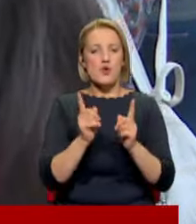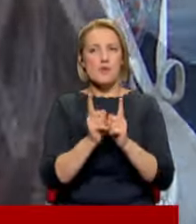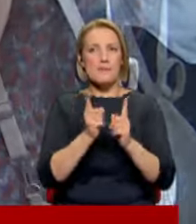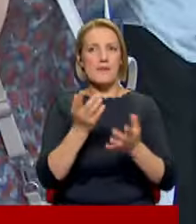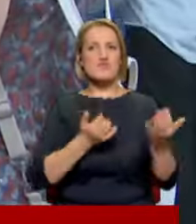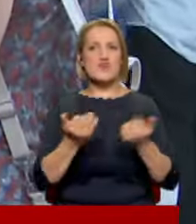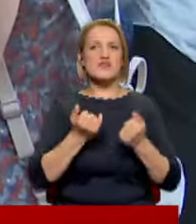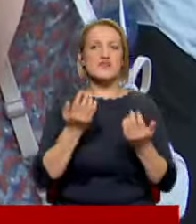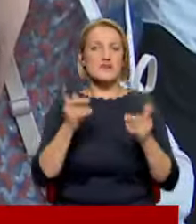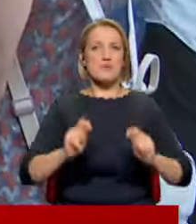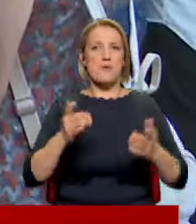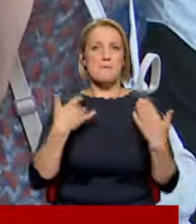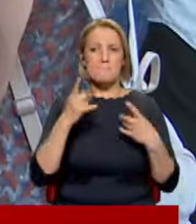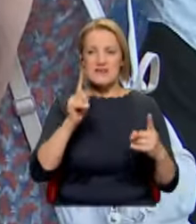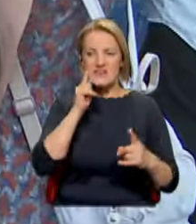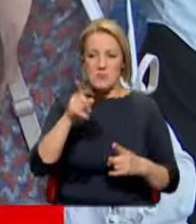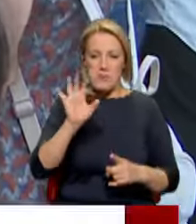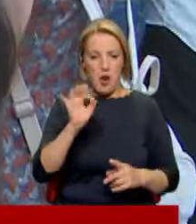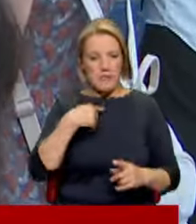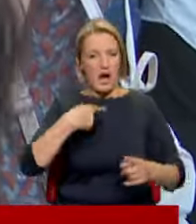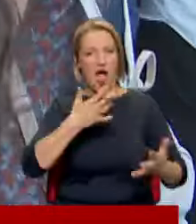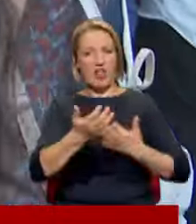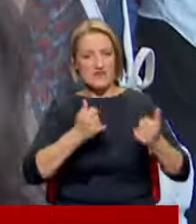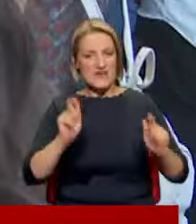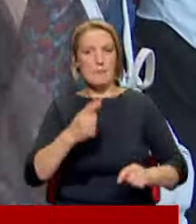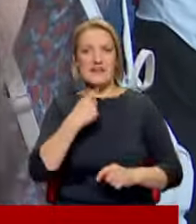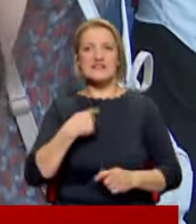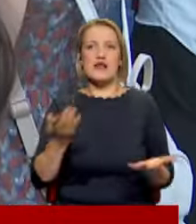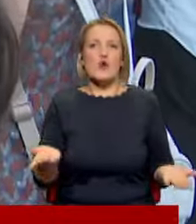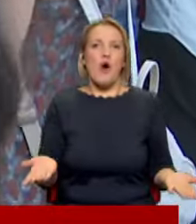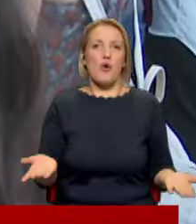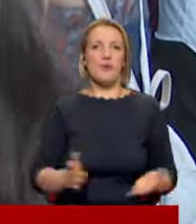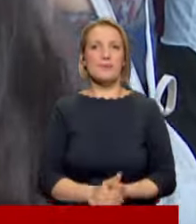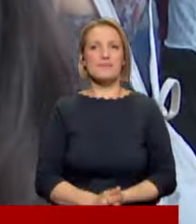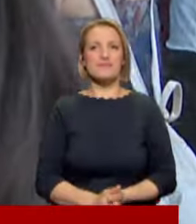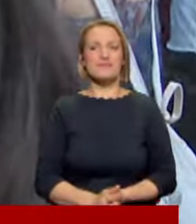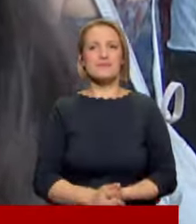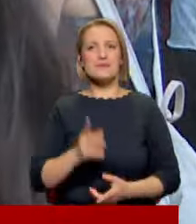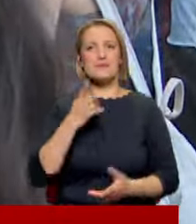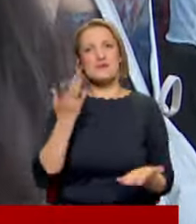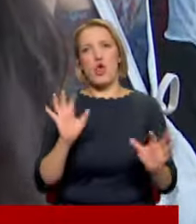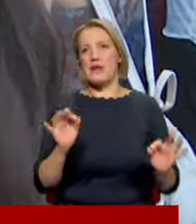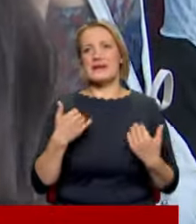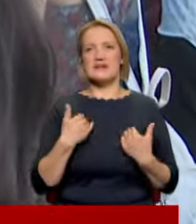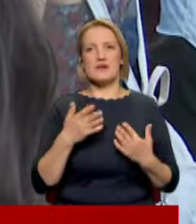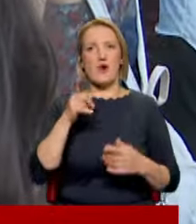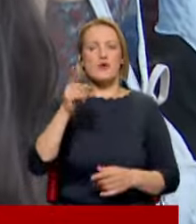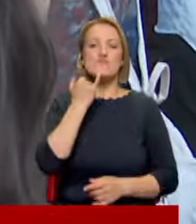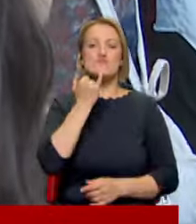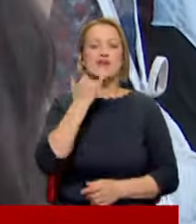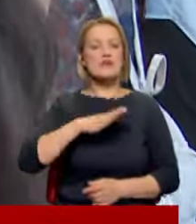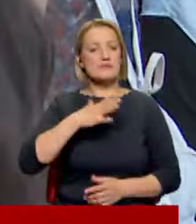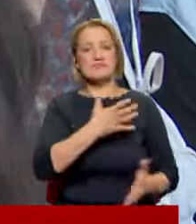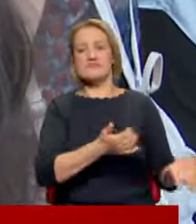görevim ama keşke birisi de bana böyle bir alışveriş yaptı desen. Yok ama. Ne yapalım, biz anca öyleyiz. Orada